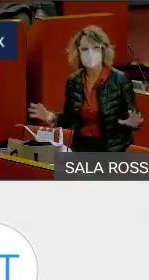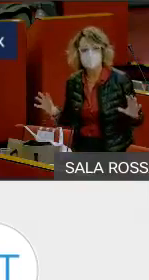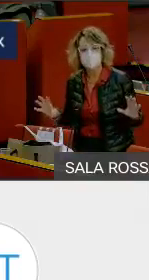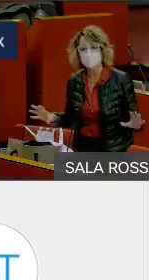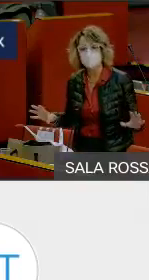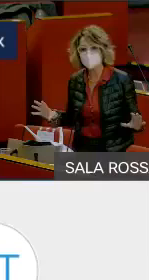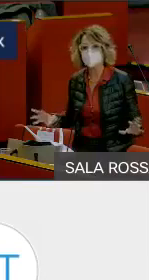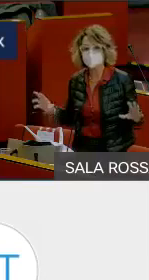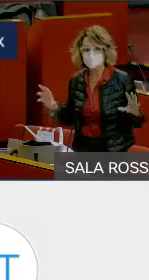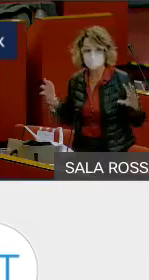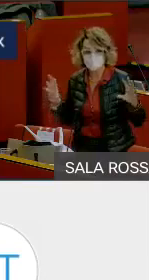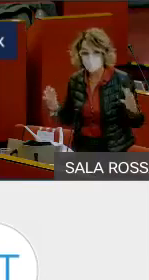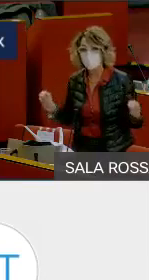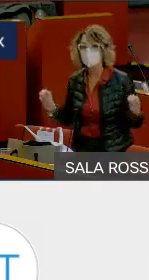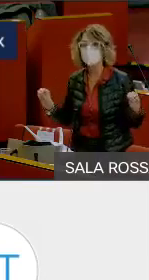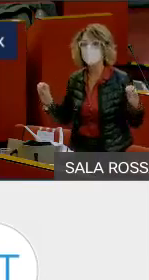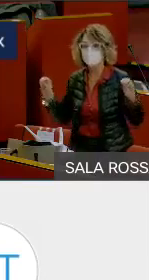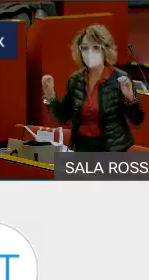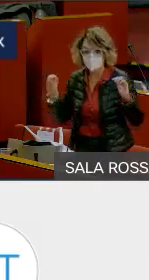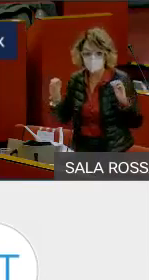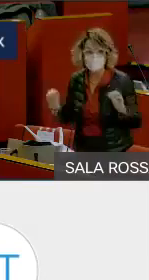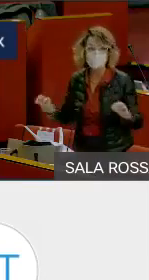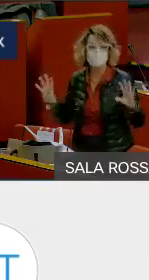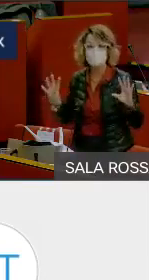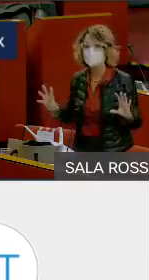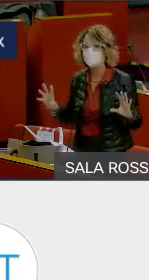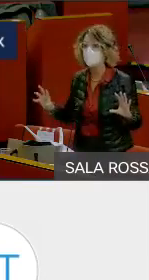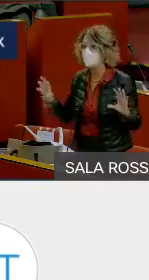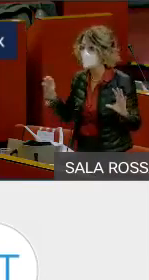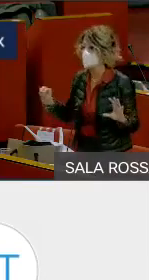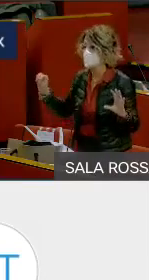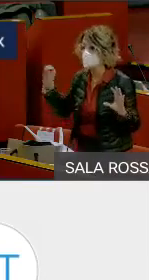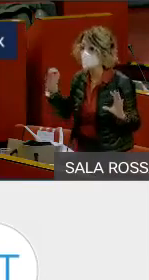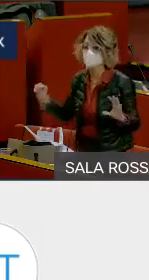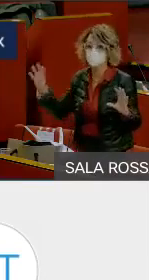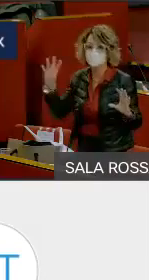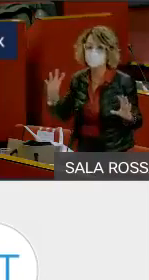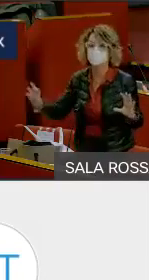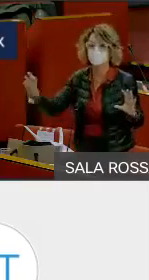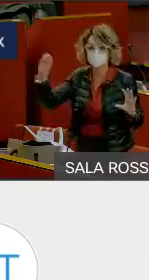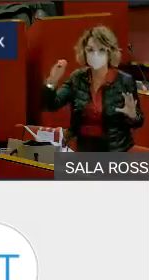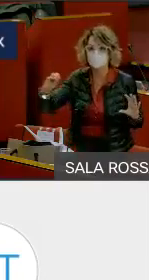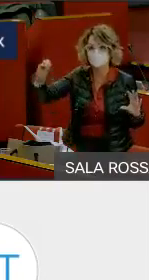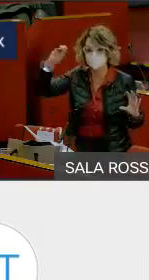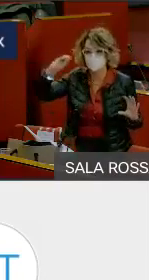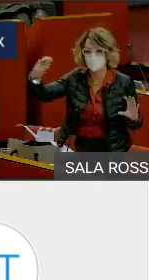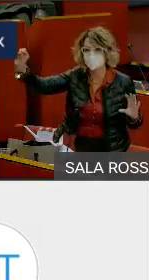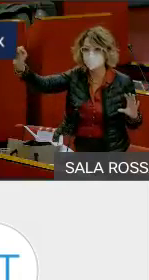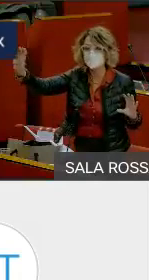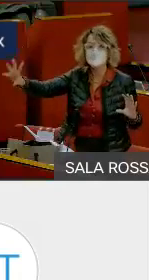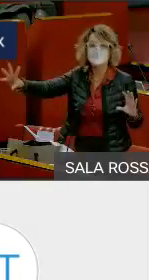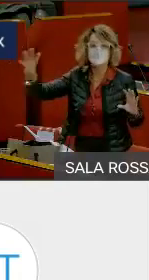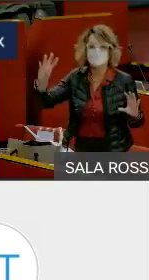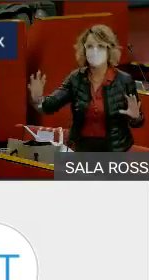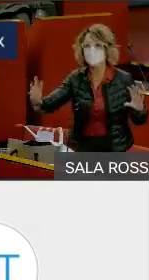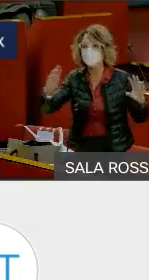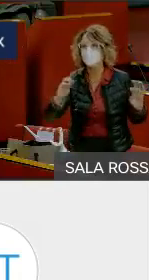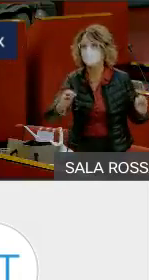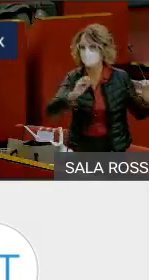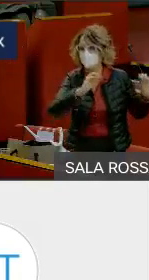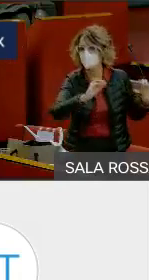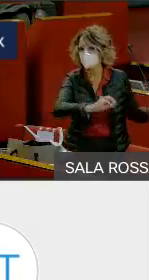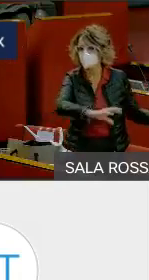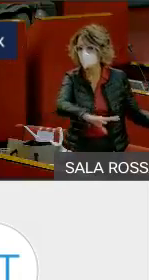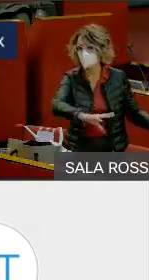capacità politica di cogliere alcuni elementi che possono non essere linea con interessi dei privati ma con il